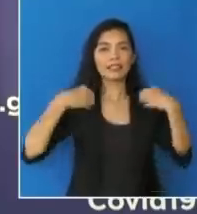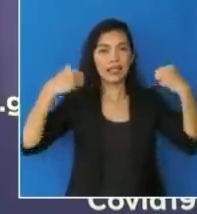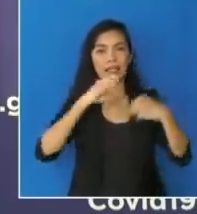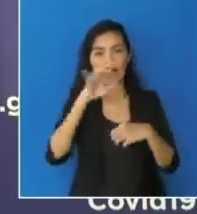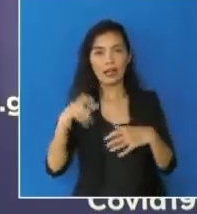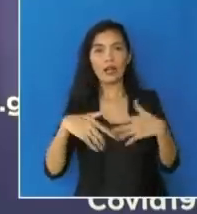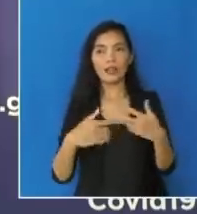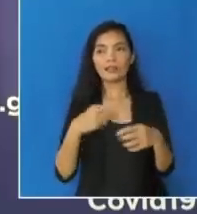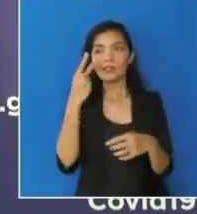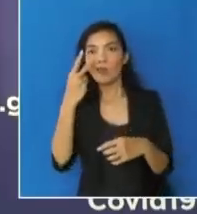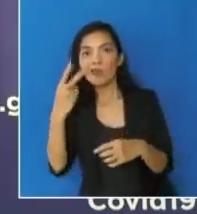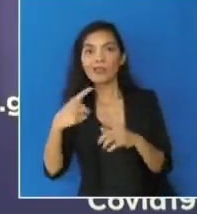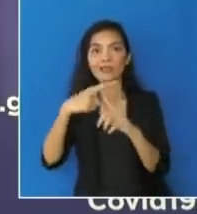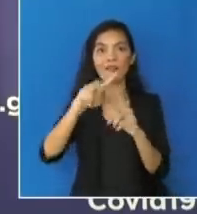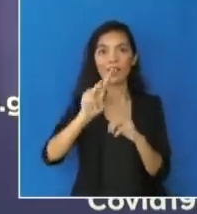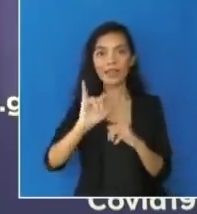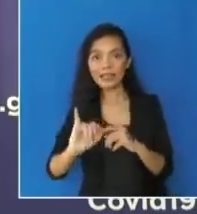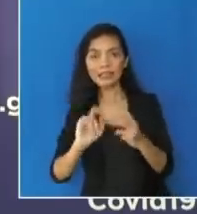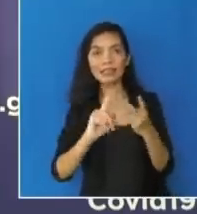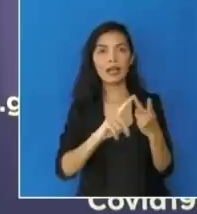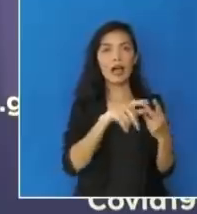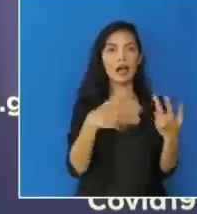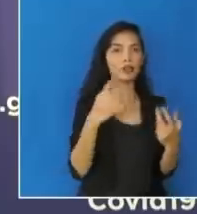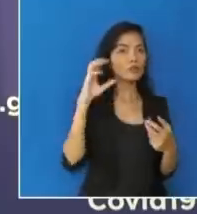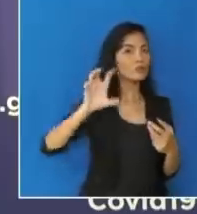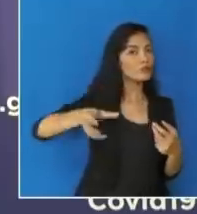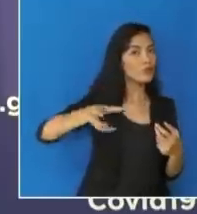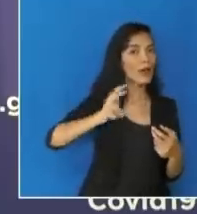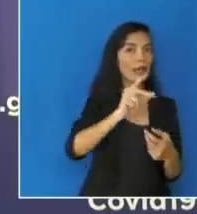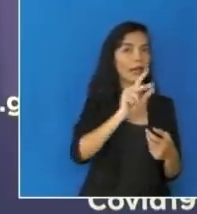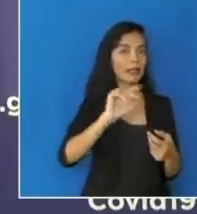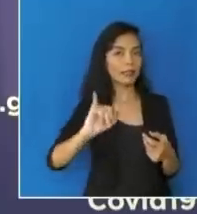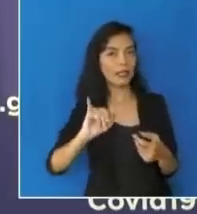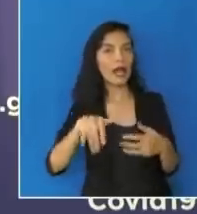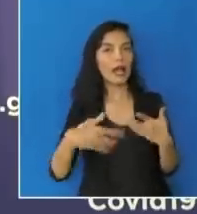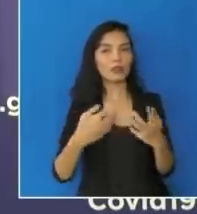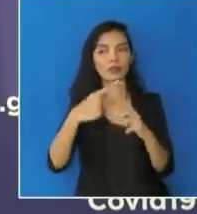dan RRI yang disebarluaskan oleh televisi dan radio swasta lainnya.